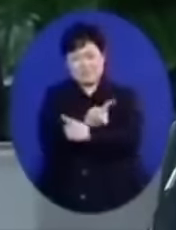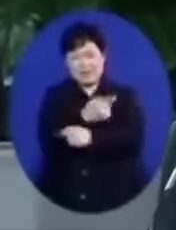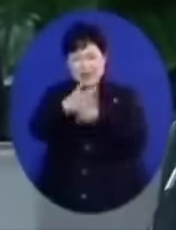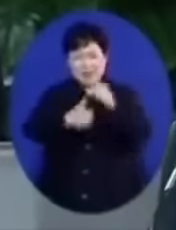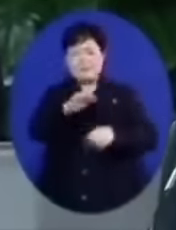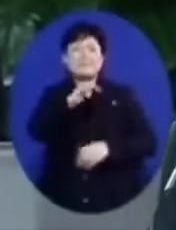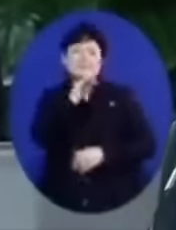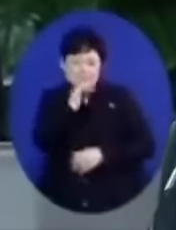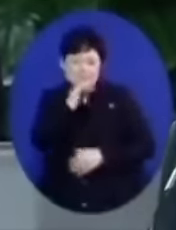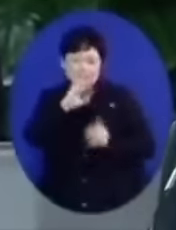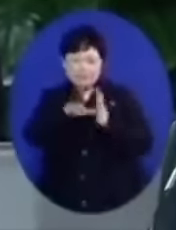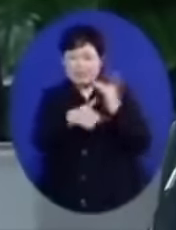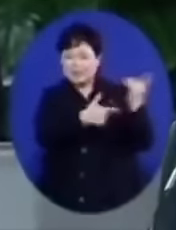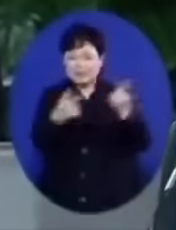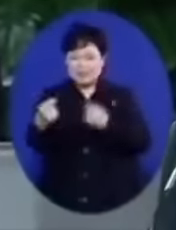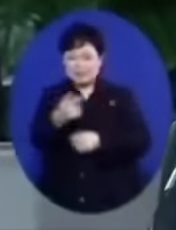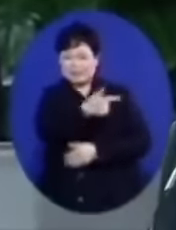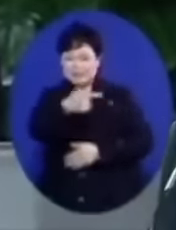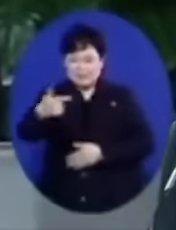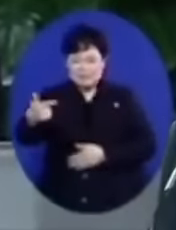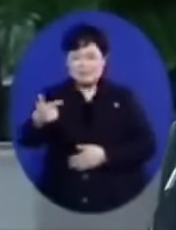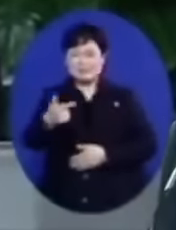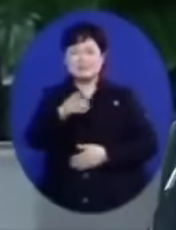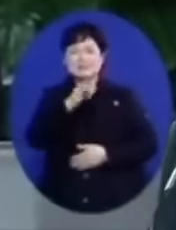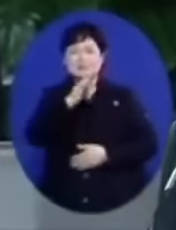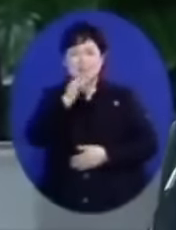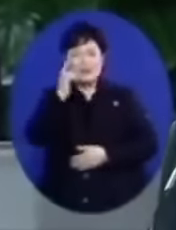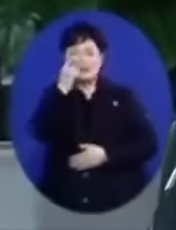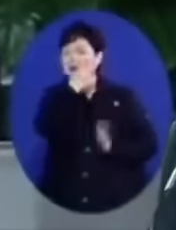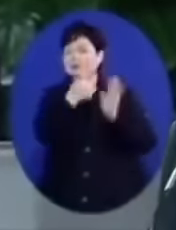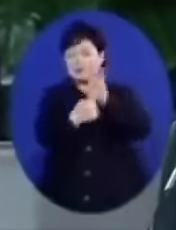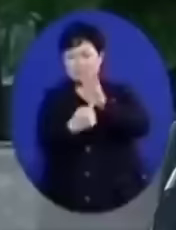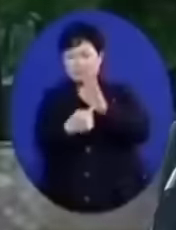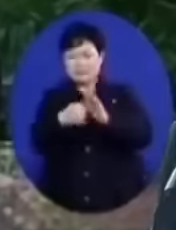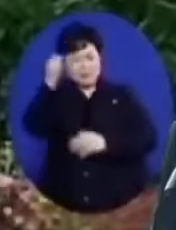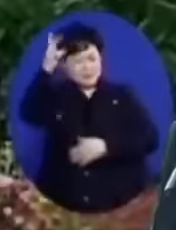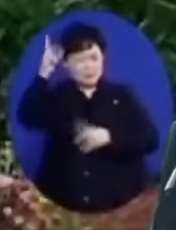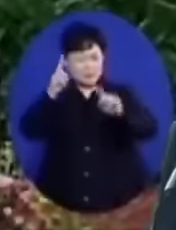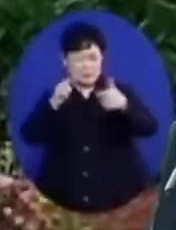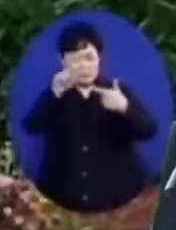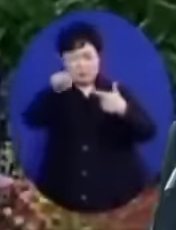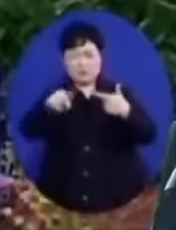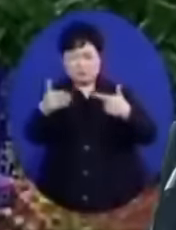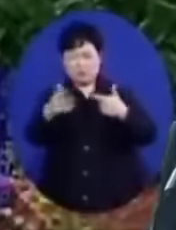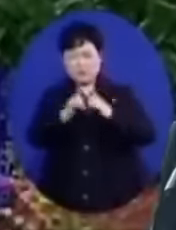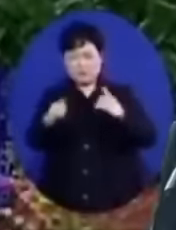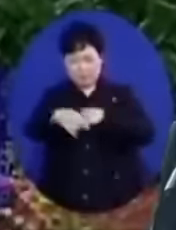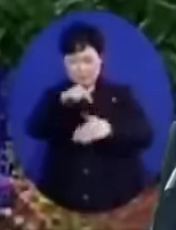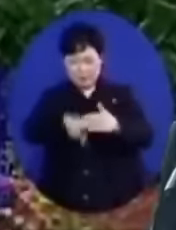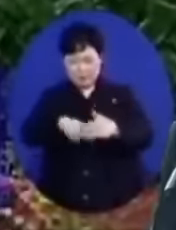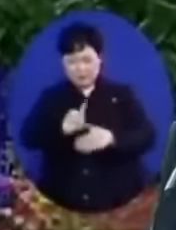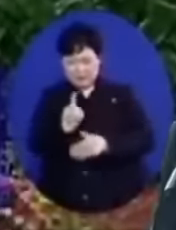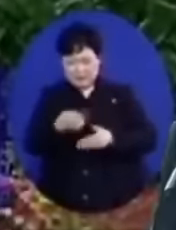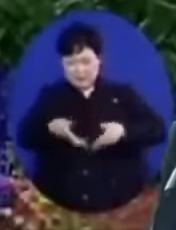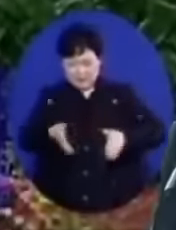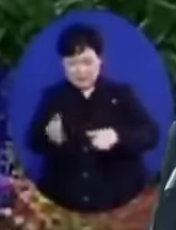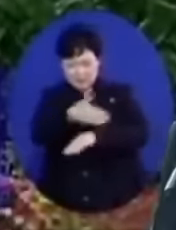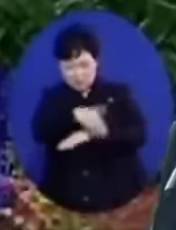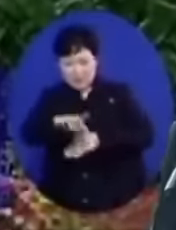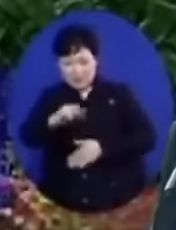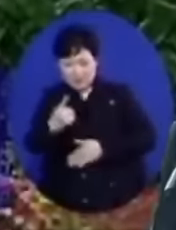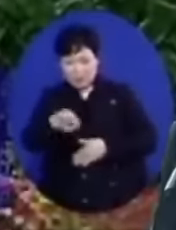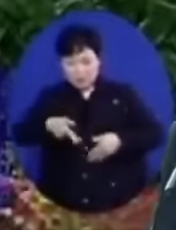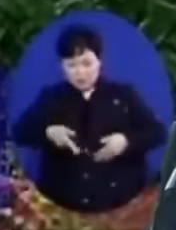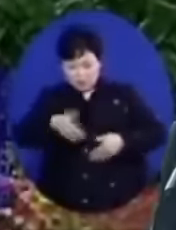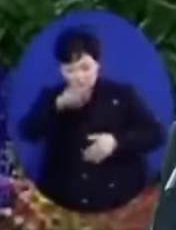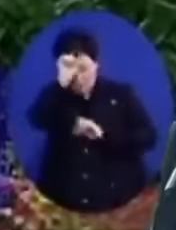때 그런 큰 다른 점이 다가오는 것입니다. 잠언서 16장 9절에 사람이 마음으로 자기의 길을 계획할지라도 그의